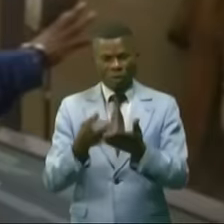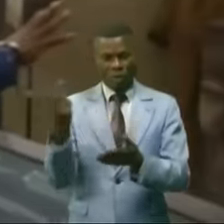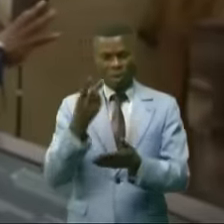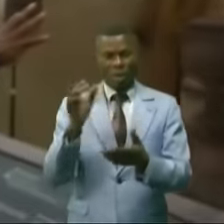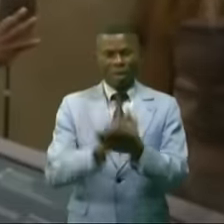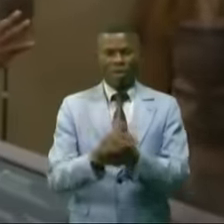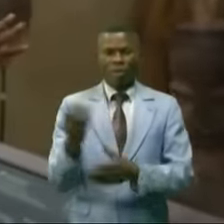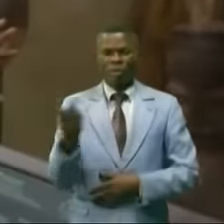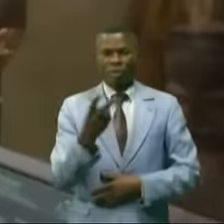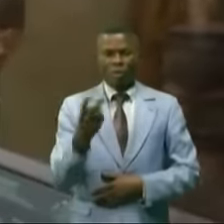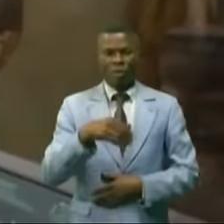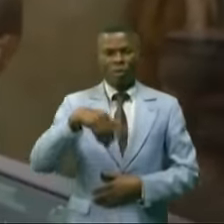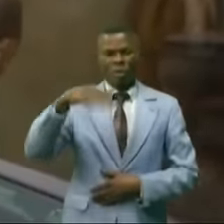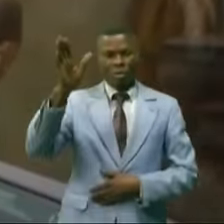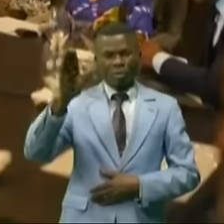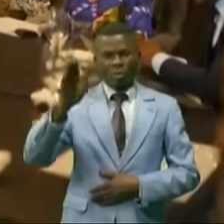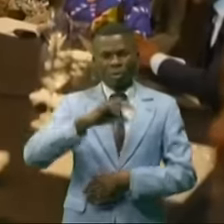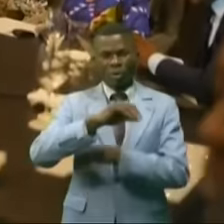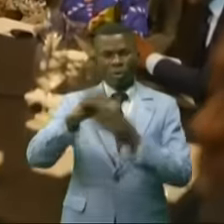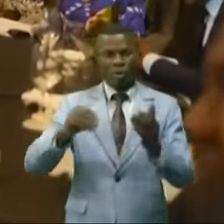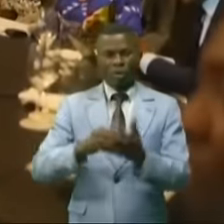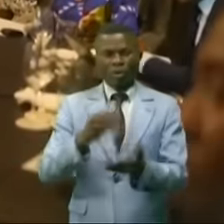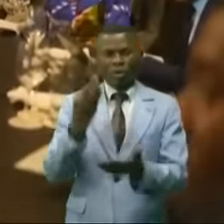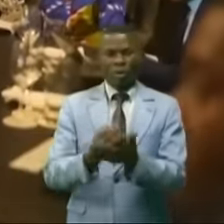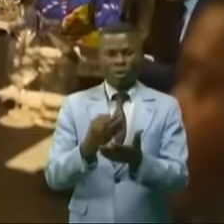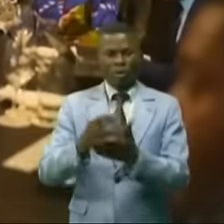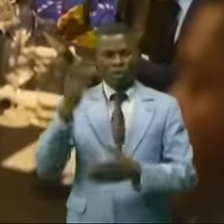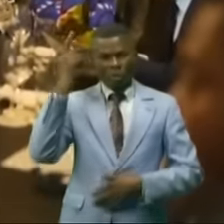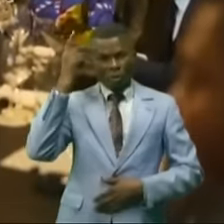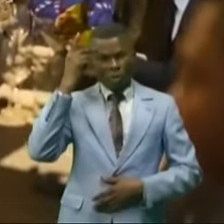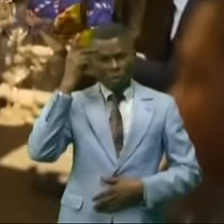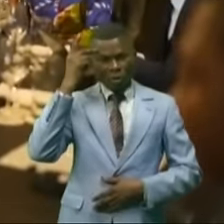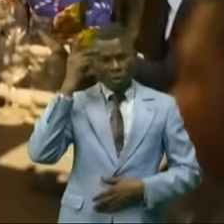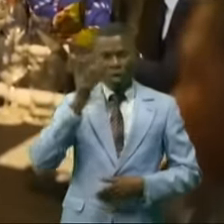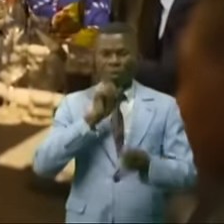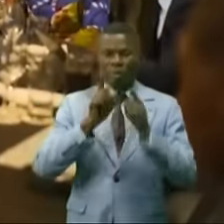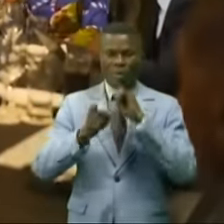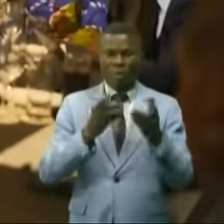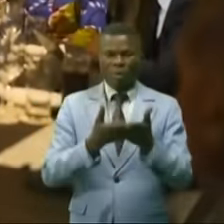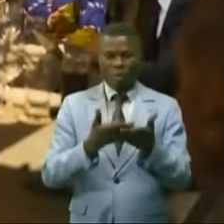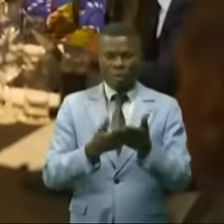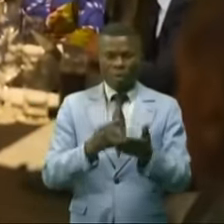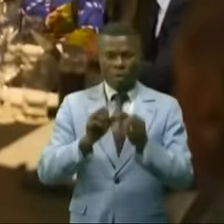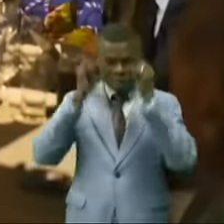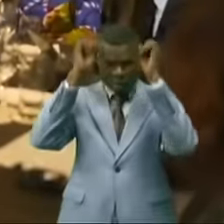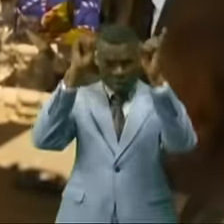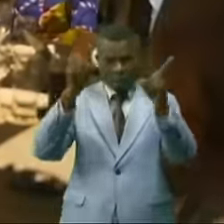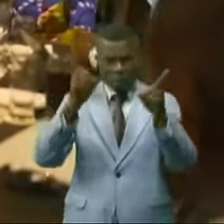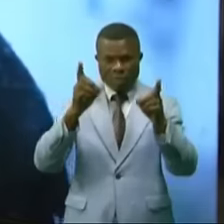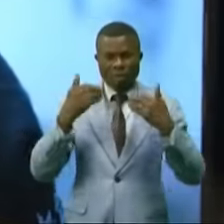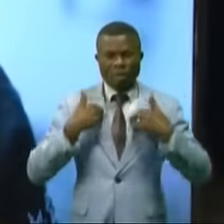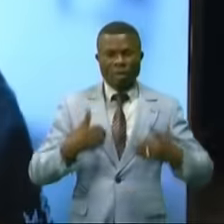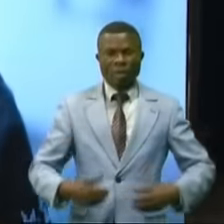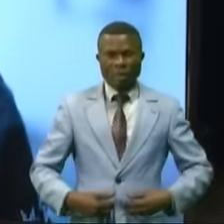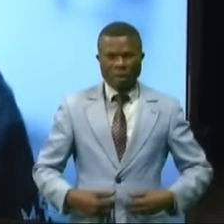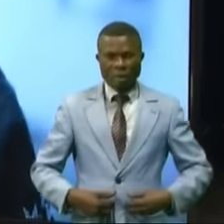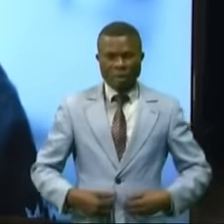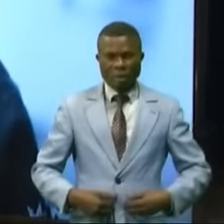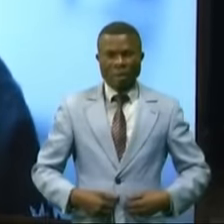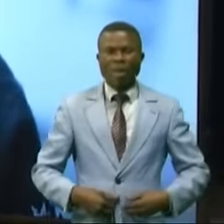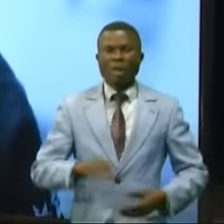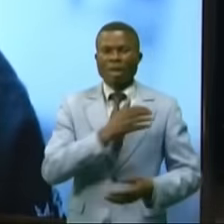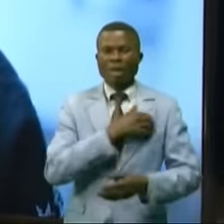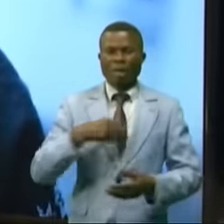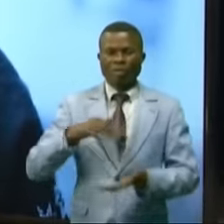premières dames se sont rendues au centre financier de Kinshasa pour 3 heures d'échange, l'éducation, la santé, l'autonomisation de la